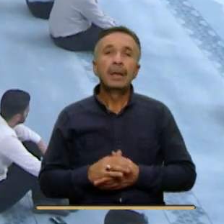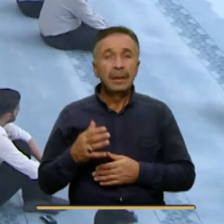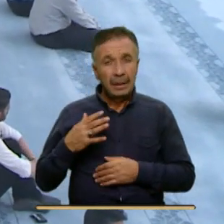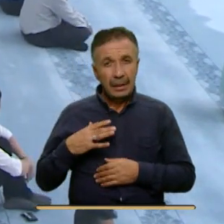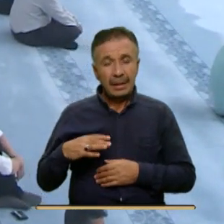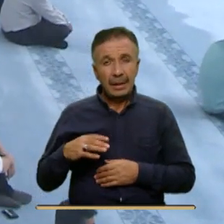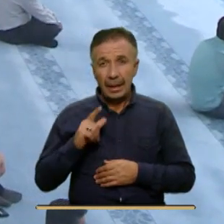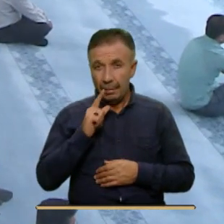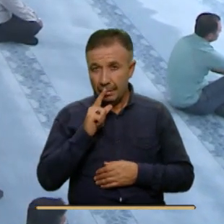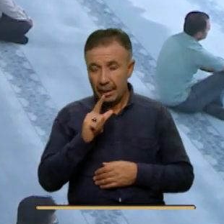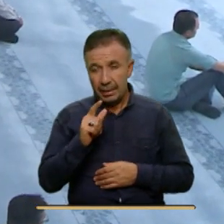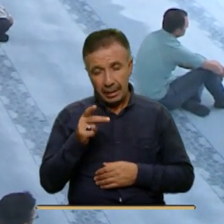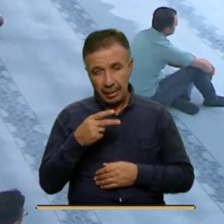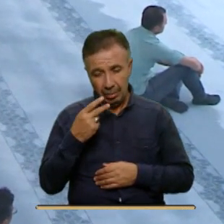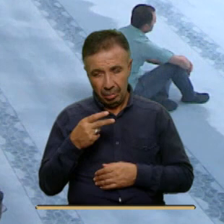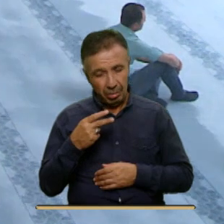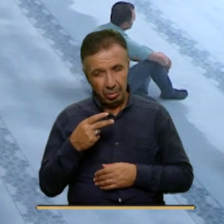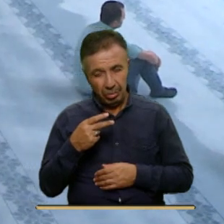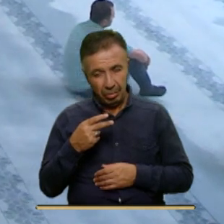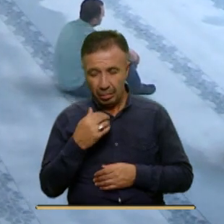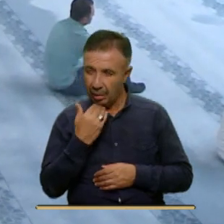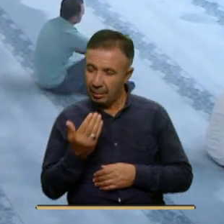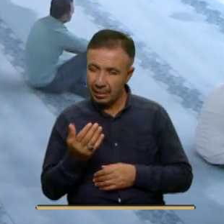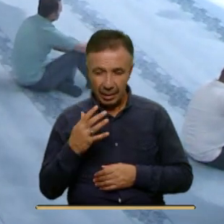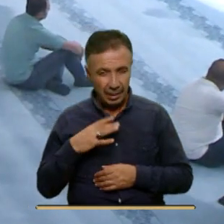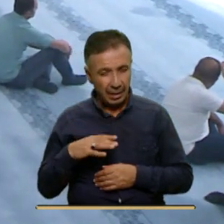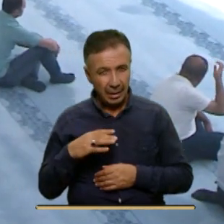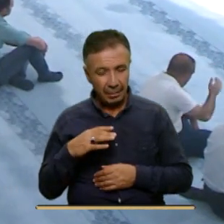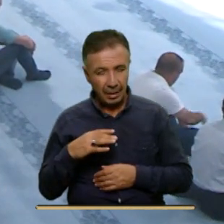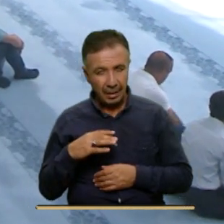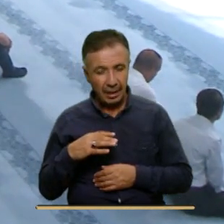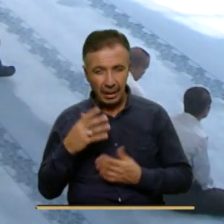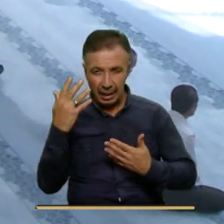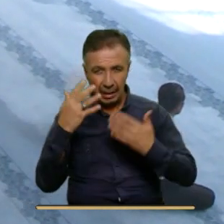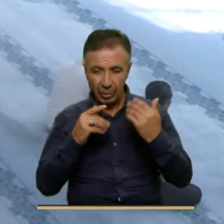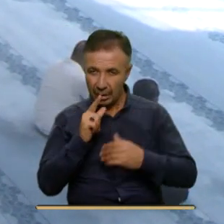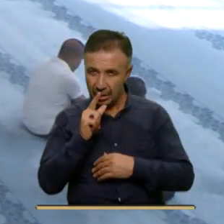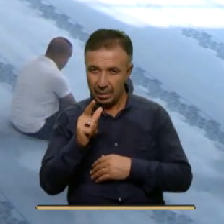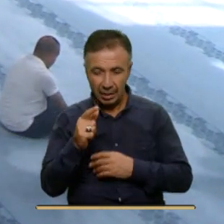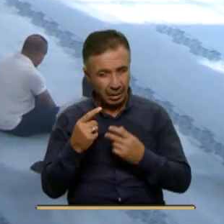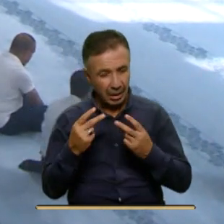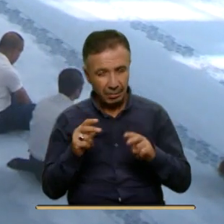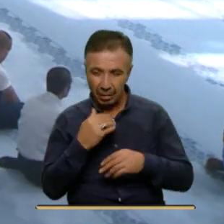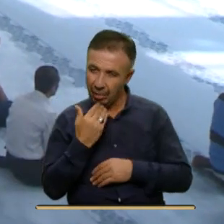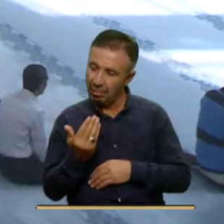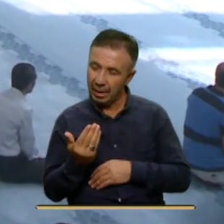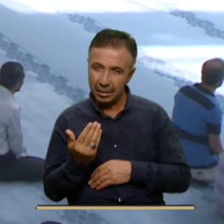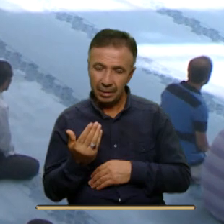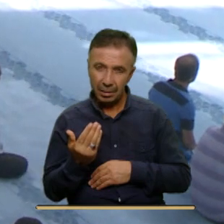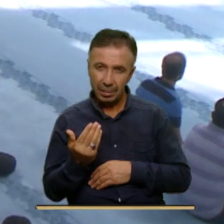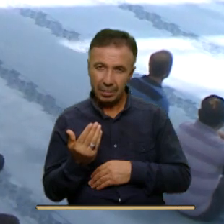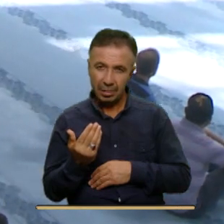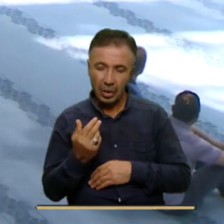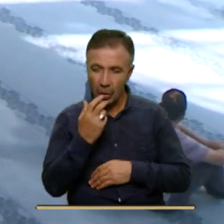İstediğim ses tonuyla konuşur, istediğim şekilde televizyonumu açar, istediğim şekilde radyomu açar, müzik